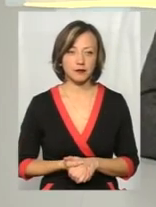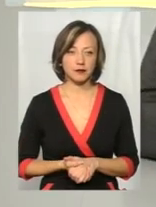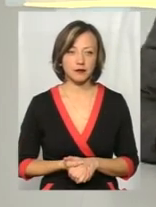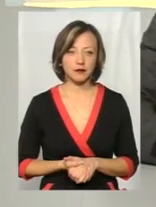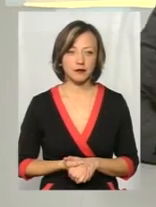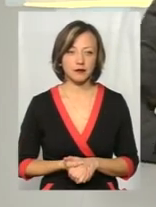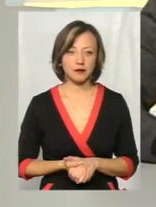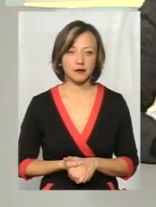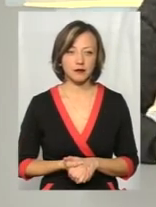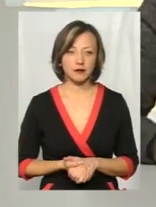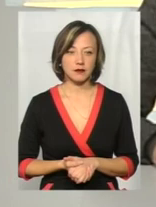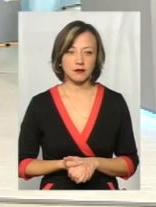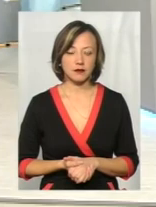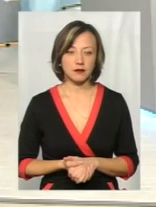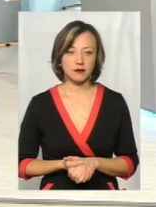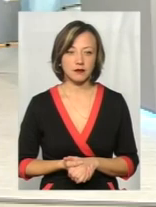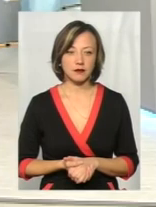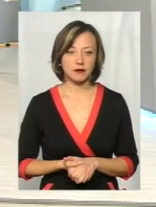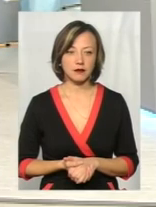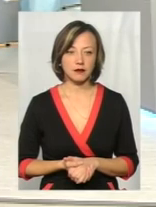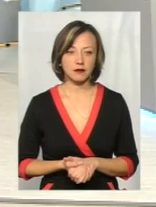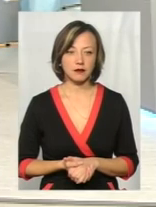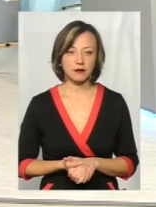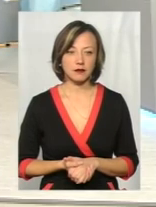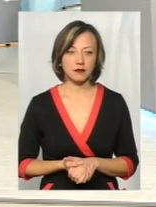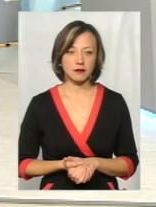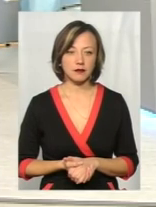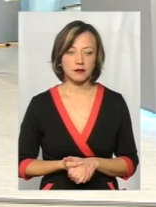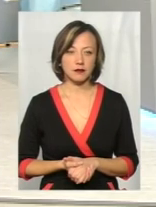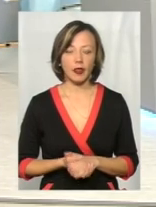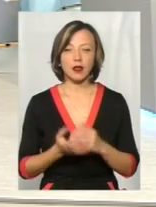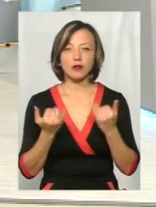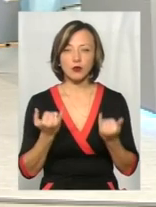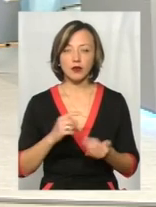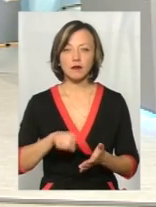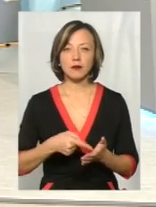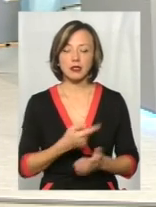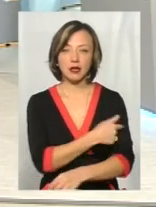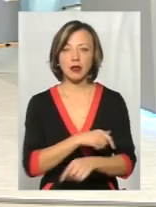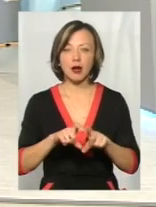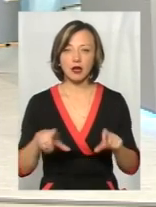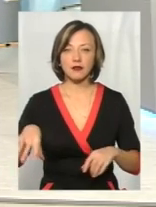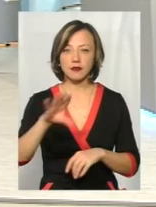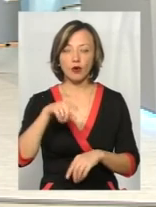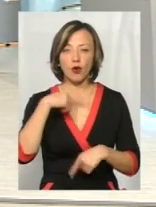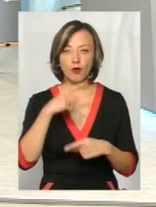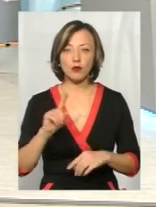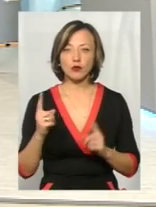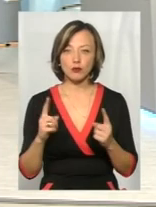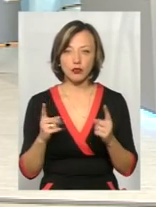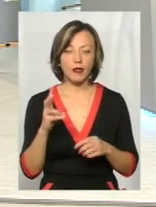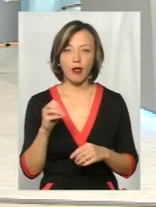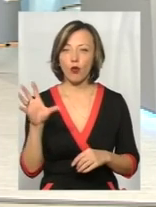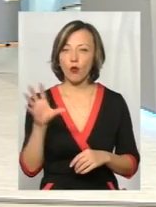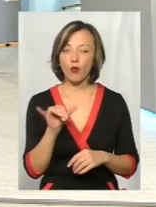чудово. Ось. А на сьогодні в міській лікарні… Всі ми про це говоримо, тому що не у